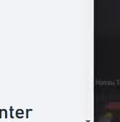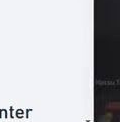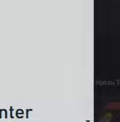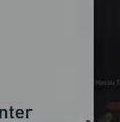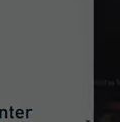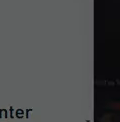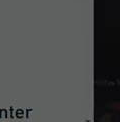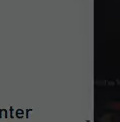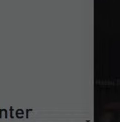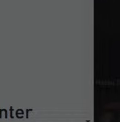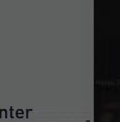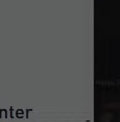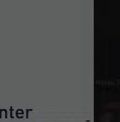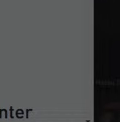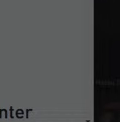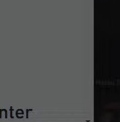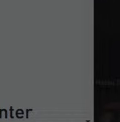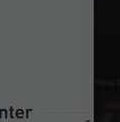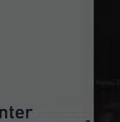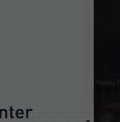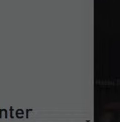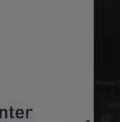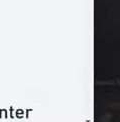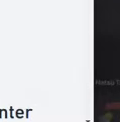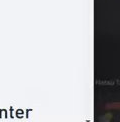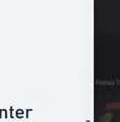Eh, yun naman talaga yun eh. Sa bagay.